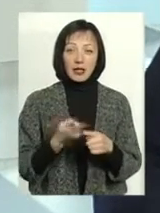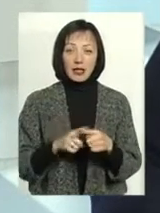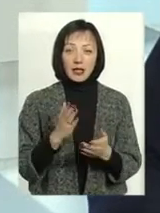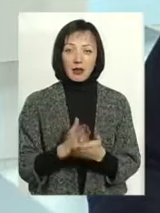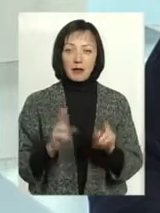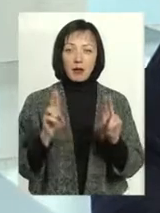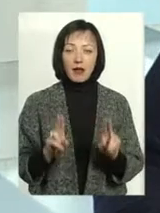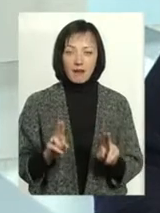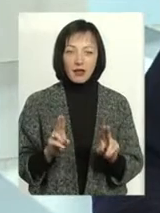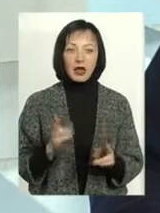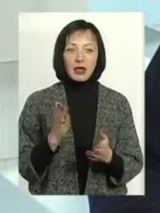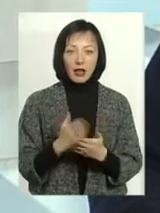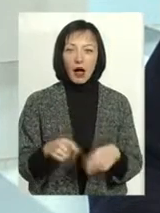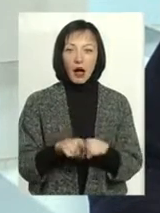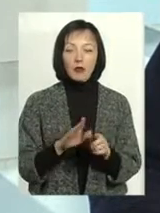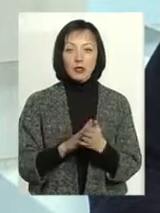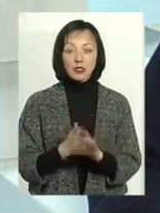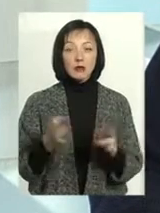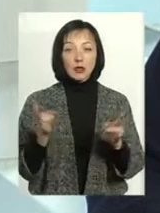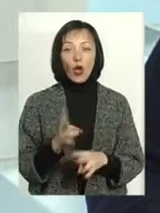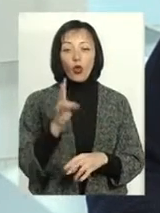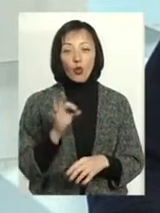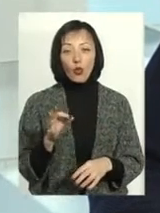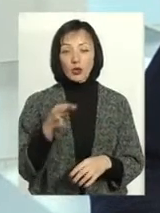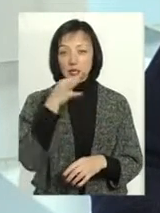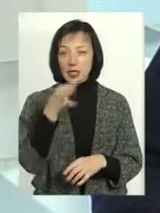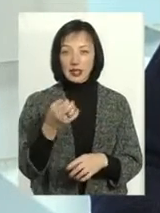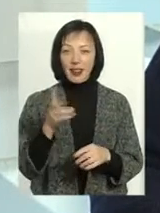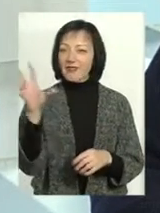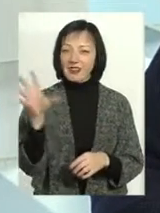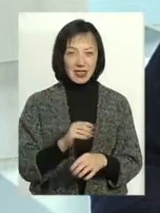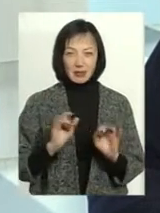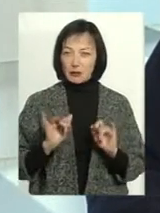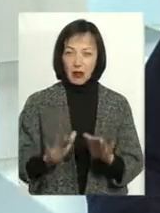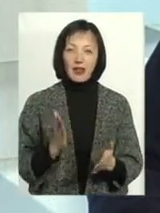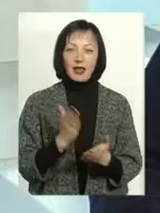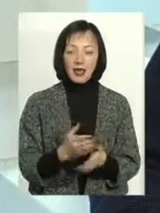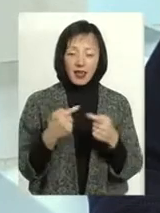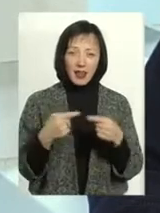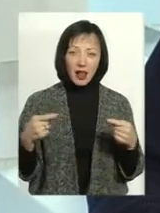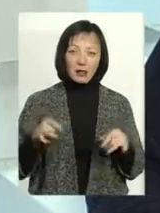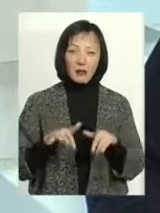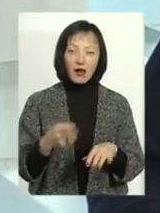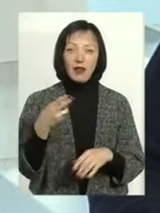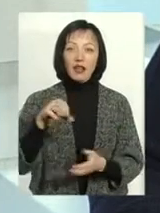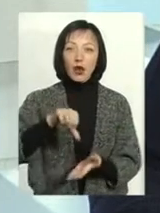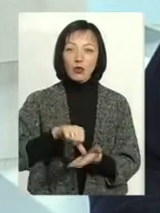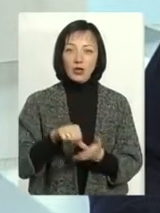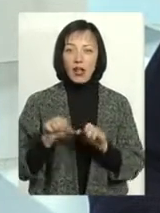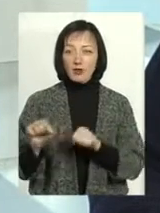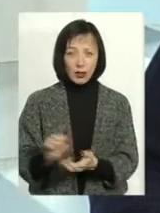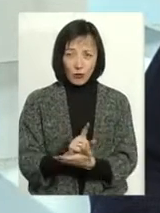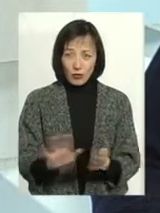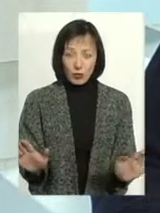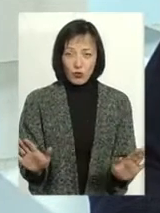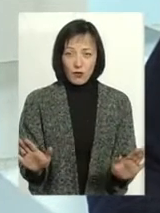така позиція, вона є виправданою. Але необхідно зазначити, що це не у всіх справах. Є ряд справ, де участь адвоката зовсім не